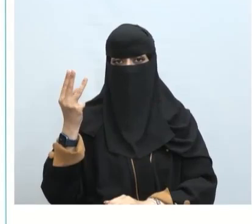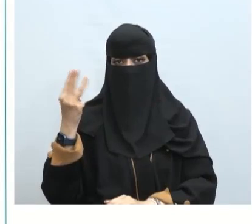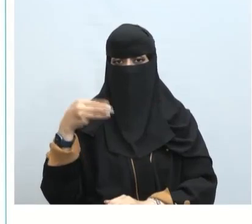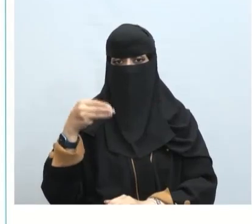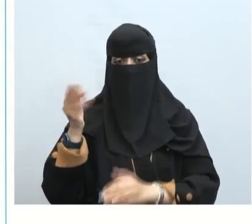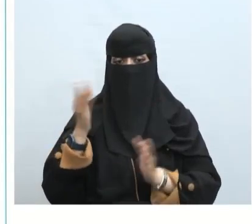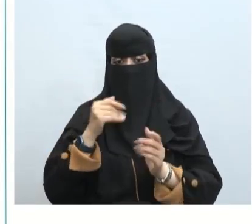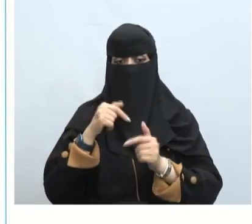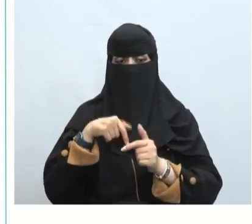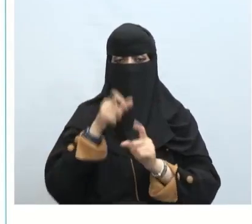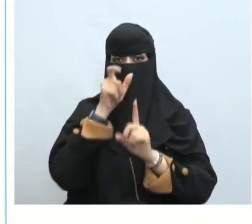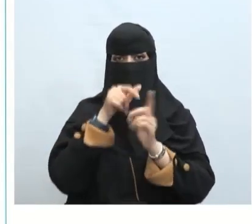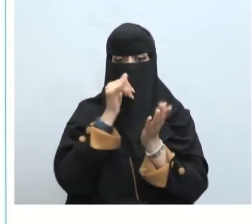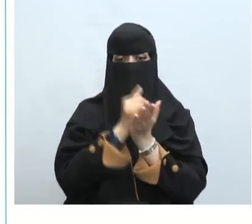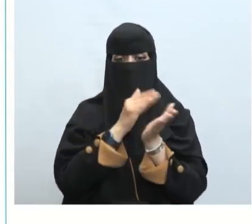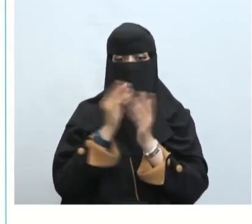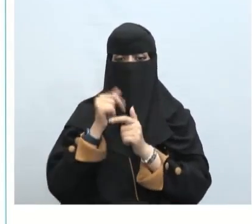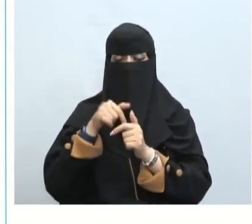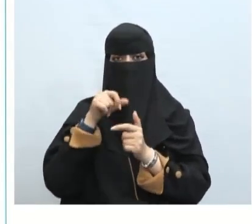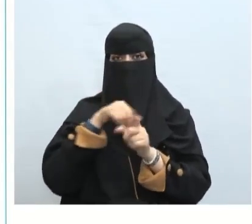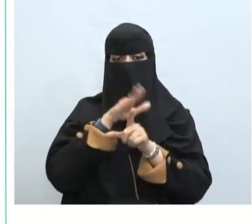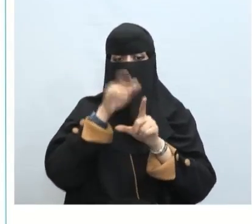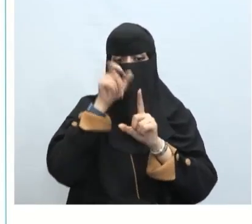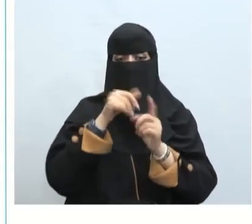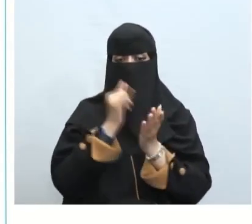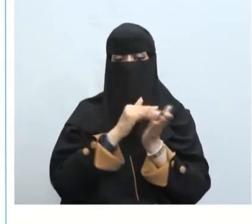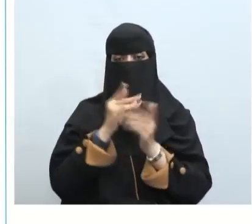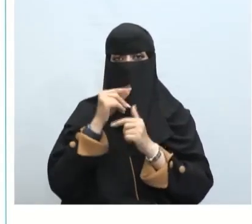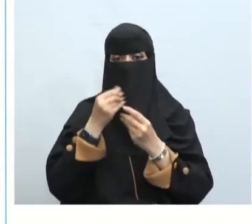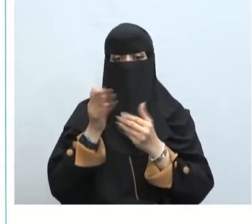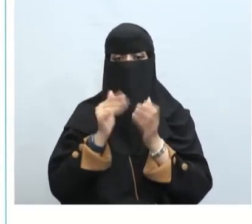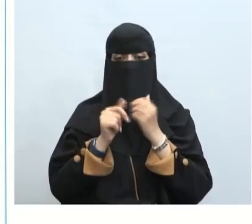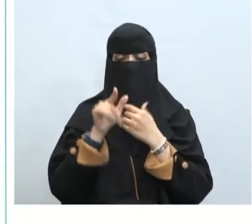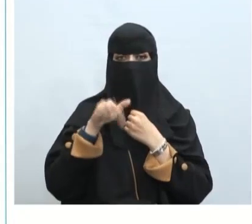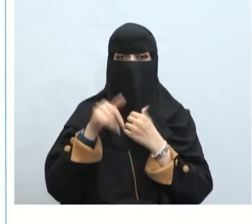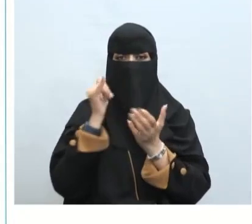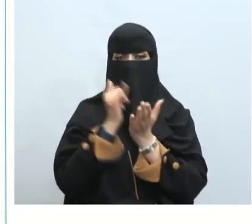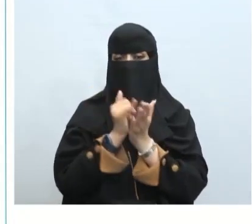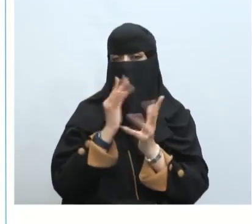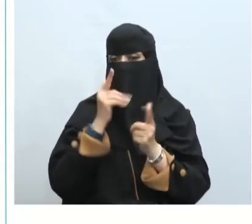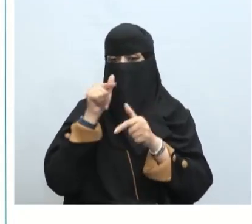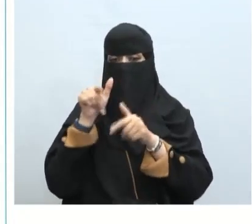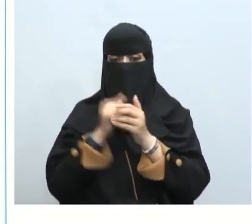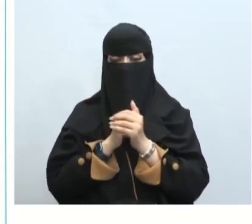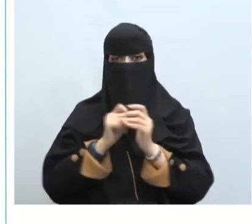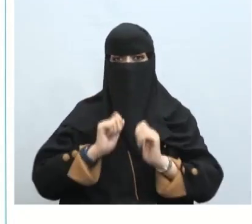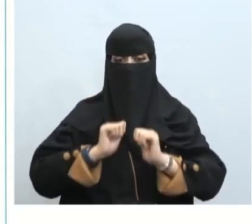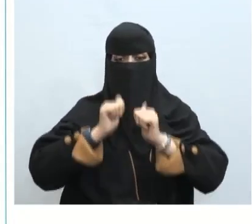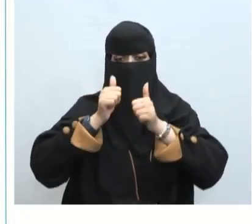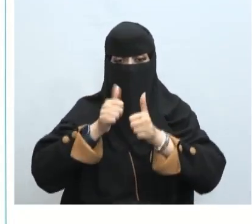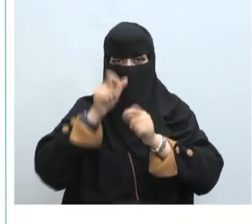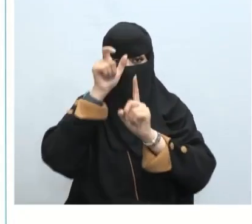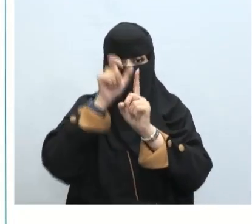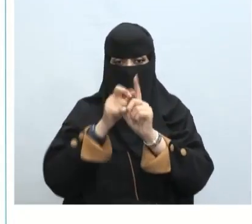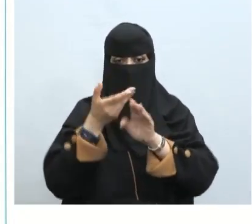المواطنه المسؤوله والذوق العام المسؤوليه ما هي المسؤوليه الدرس